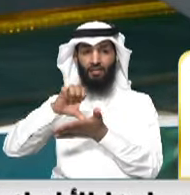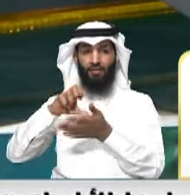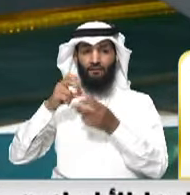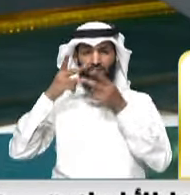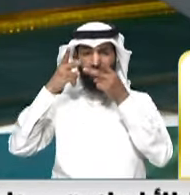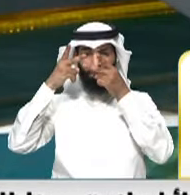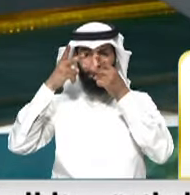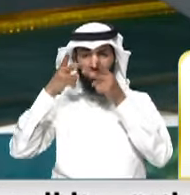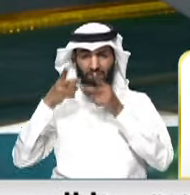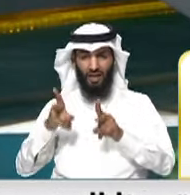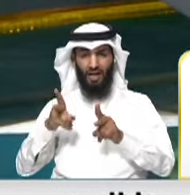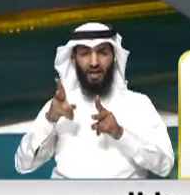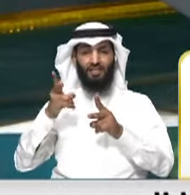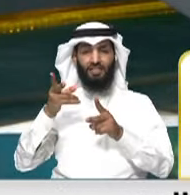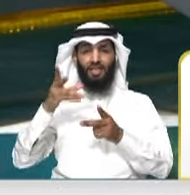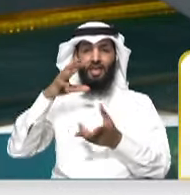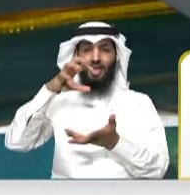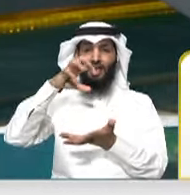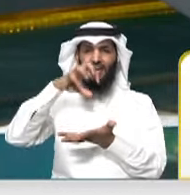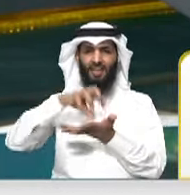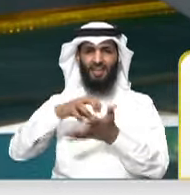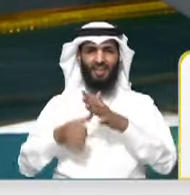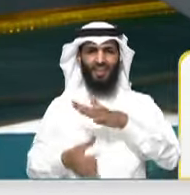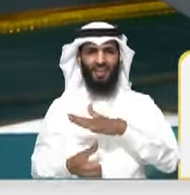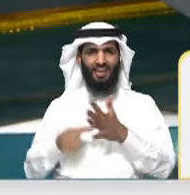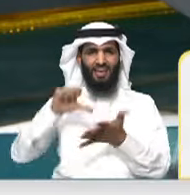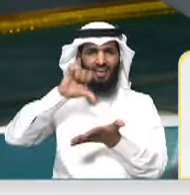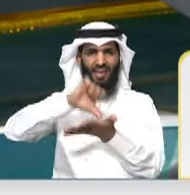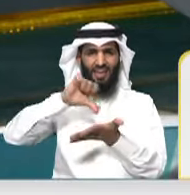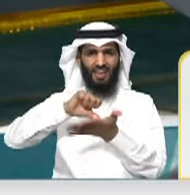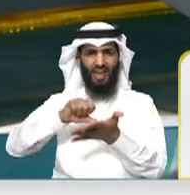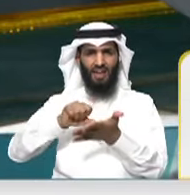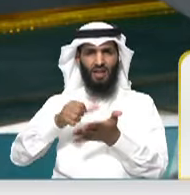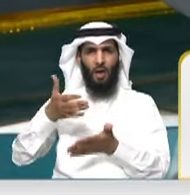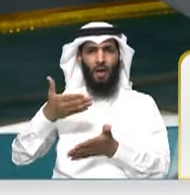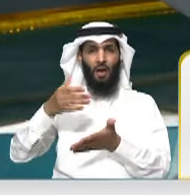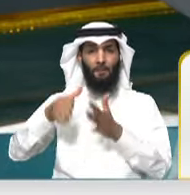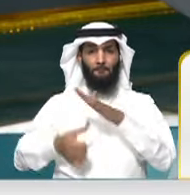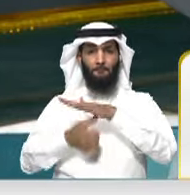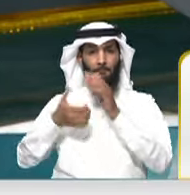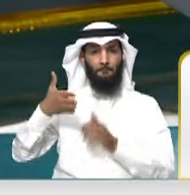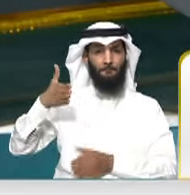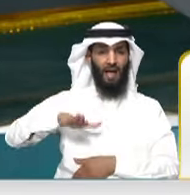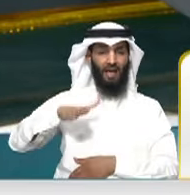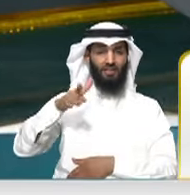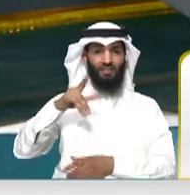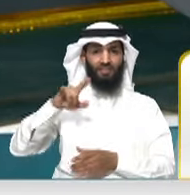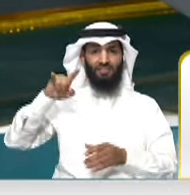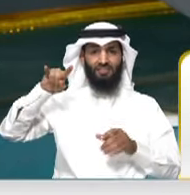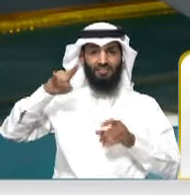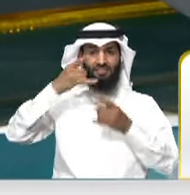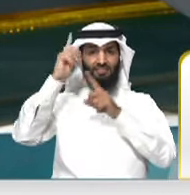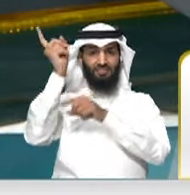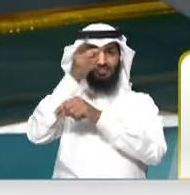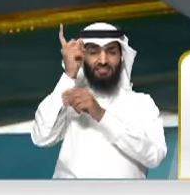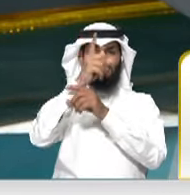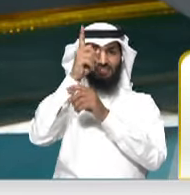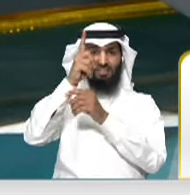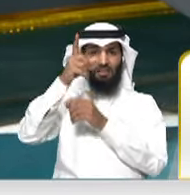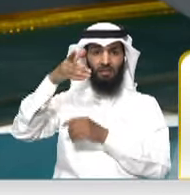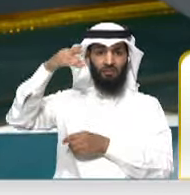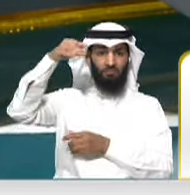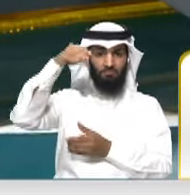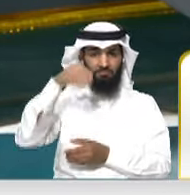تشيع الرئيس ابراهيم رئيسي ومسؤولين اخرين بعد مقتلهم في حادث سقوط المروحيه ياتي